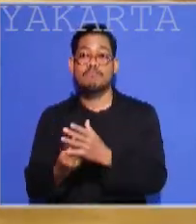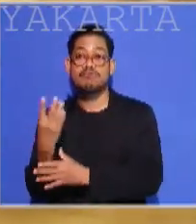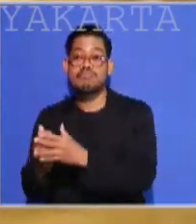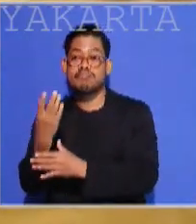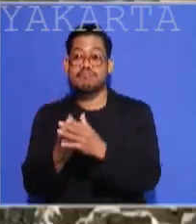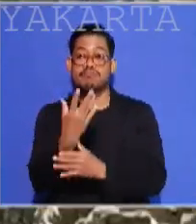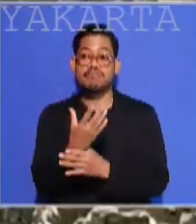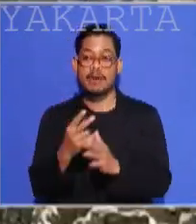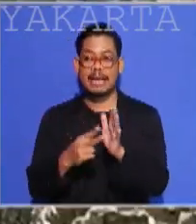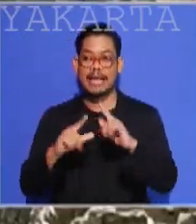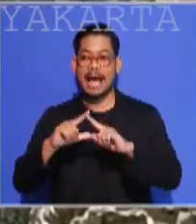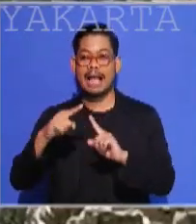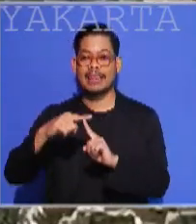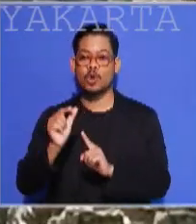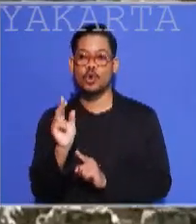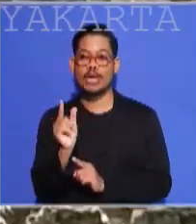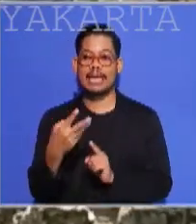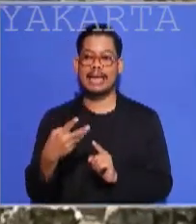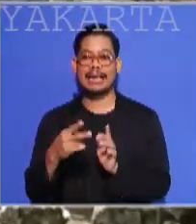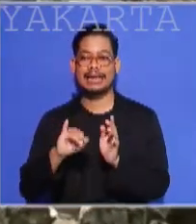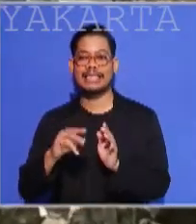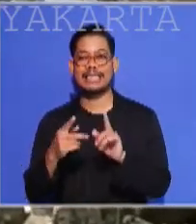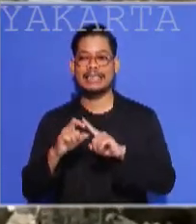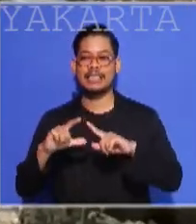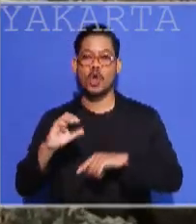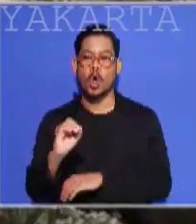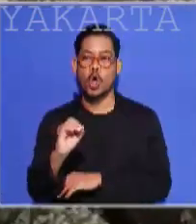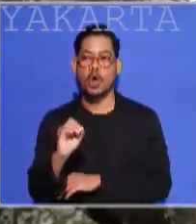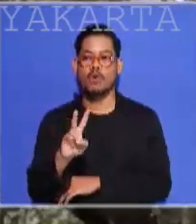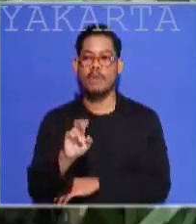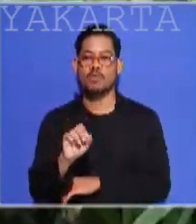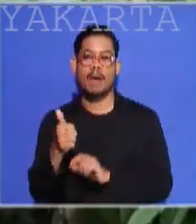Naturindo ini didirikan sejak tahun 2016 silam.